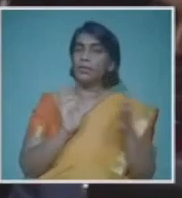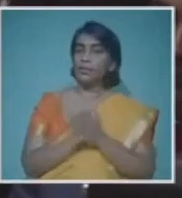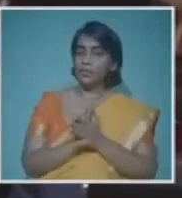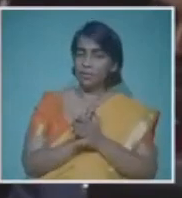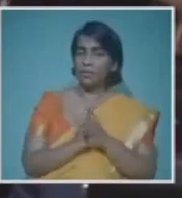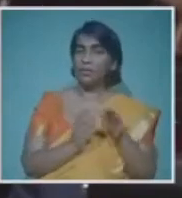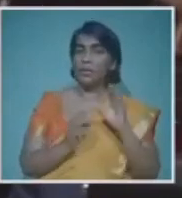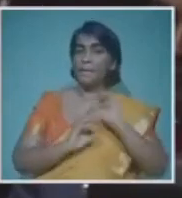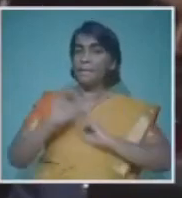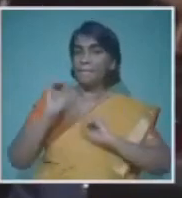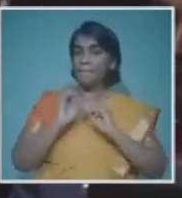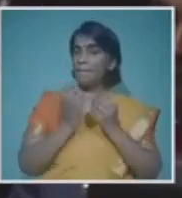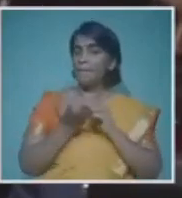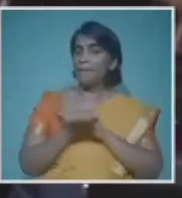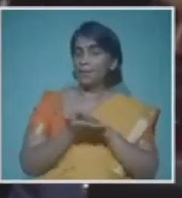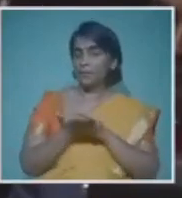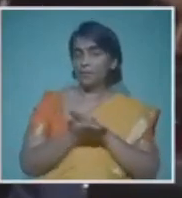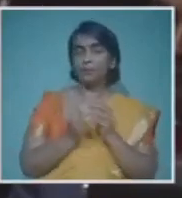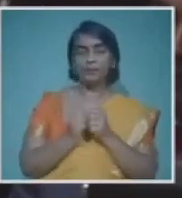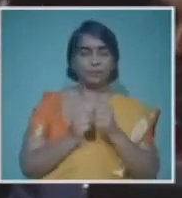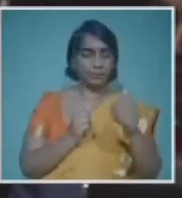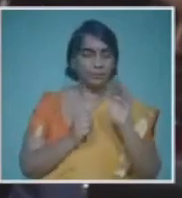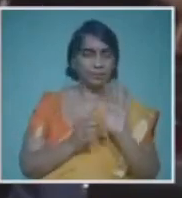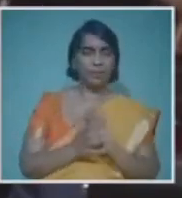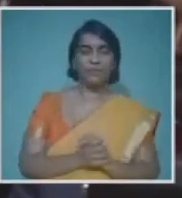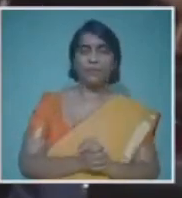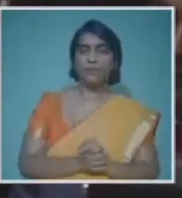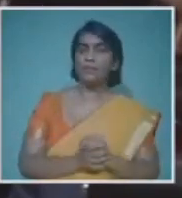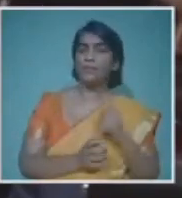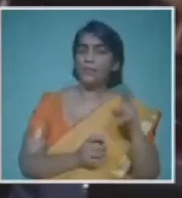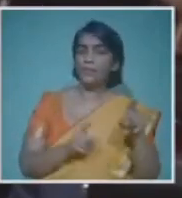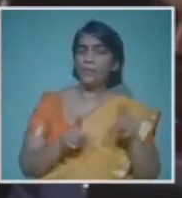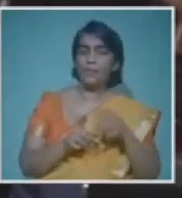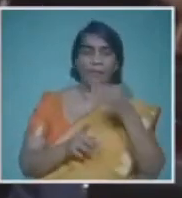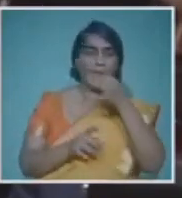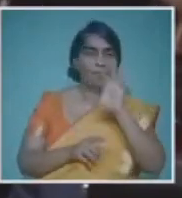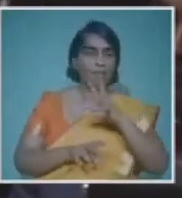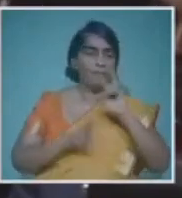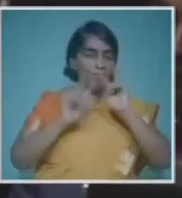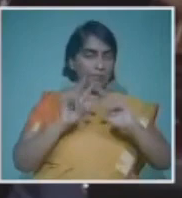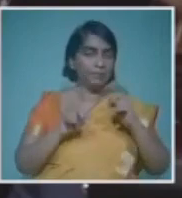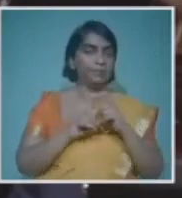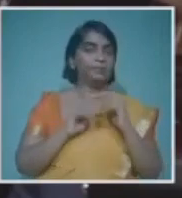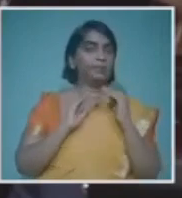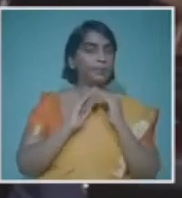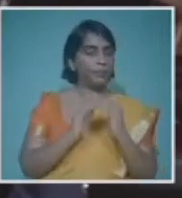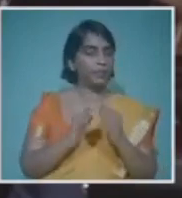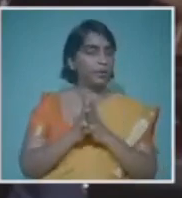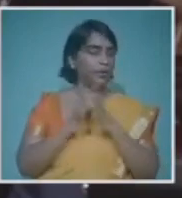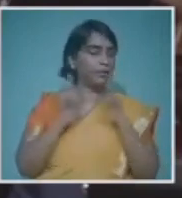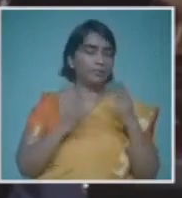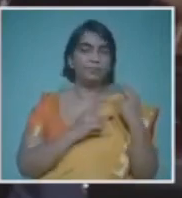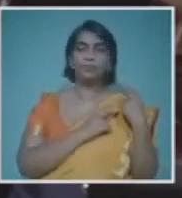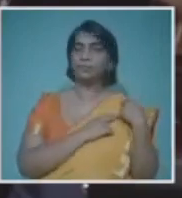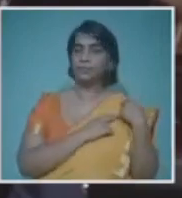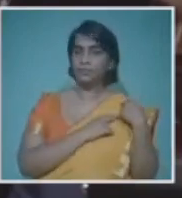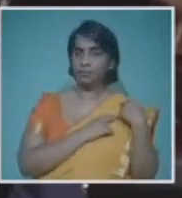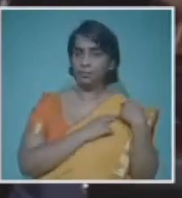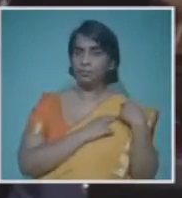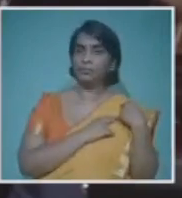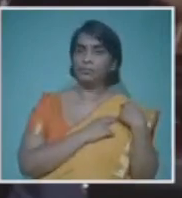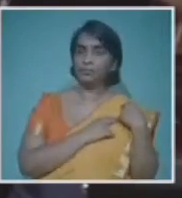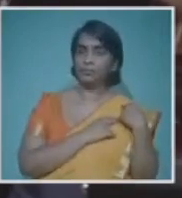ඒ ප්‍රතිසංස්කරණ කටයුතු අපි සිදු කරනවා. ඒ වගේම රස පරීක්ෂක දෙපාර්තමේන්තුවටත් විශාල වගකීමක් පැවරලා